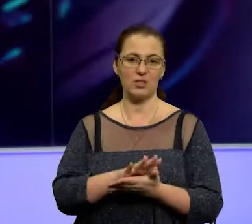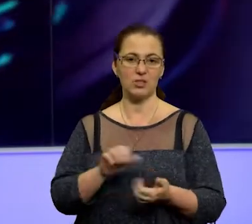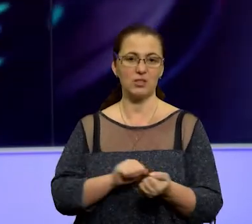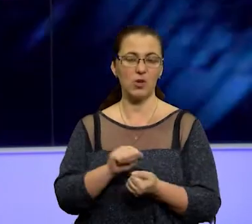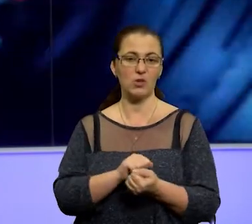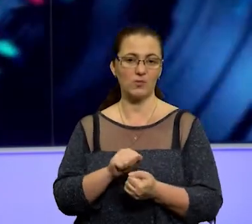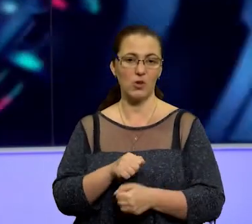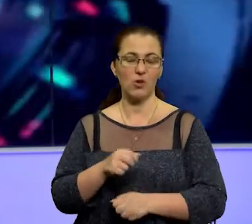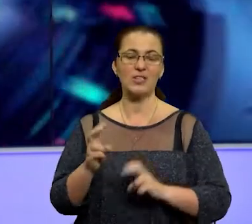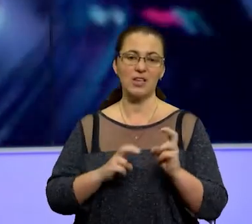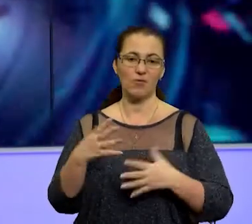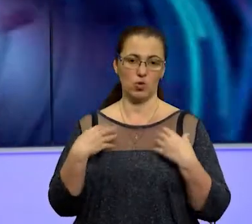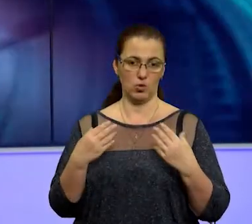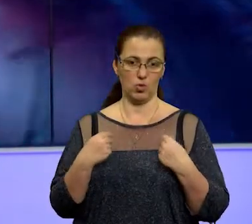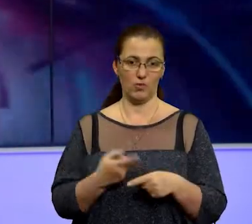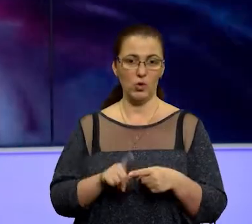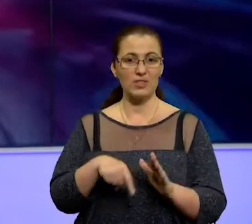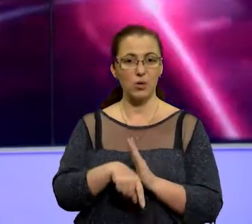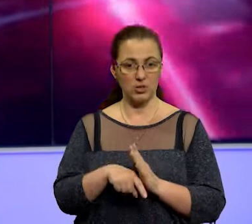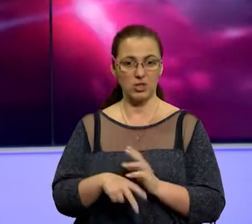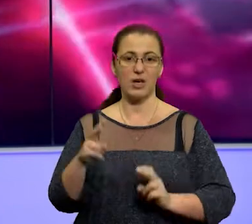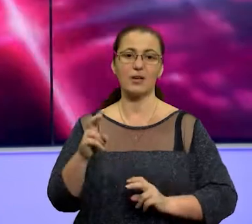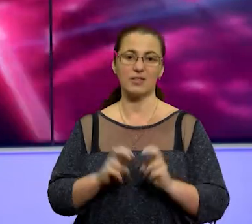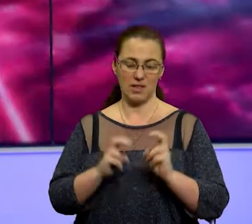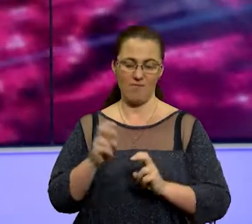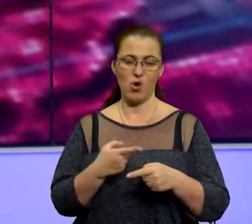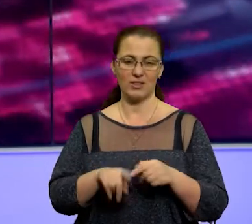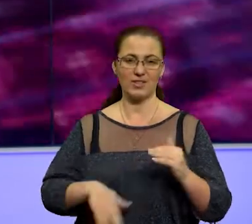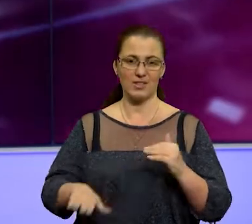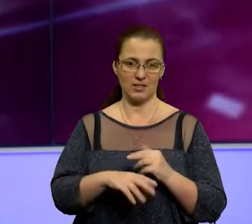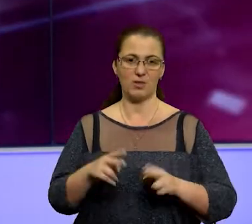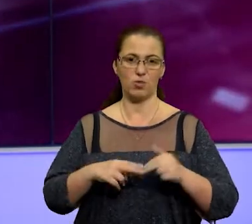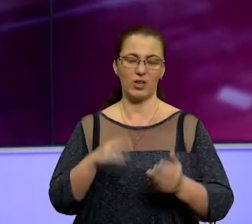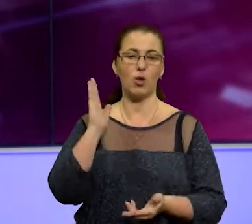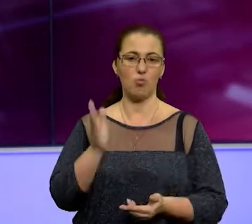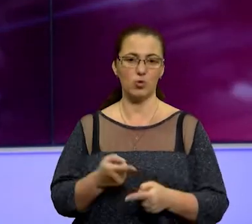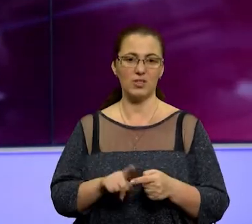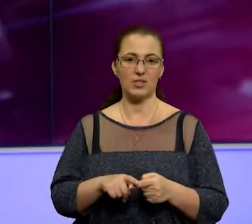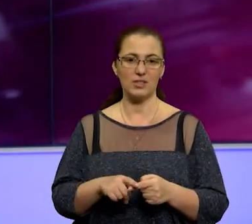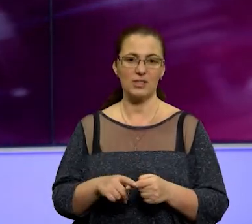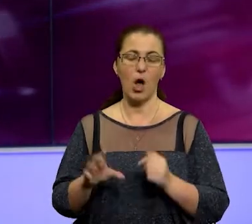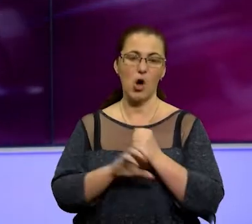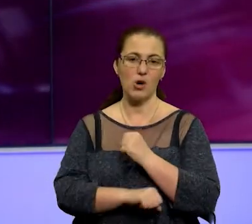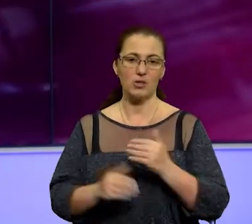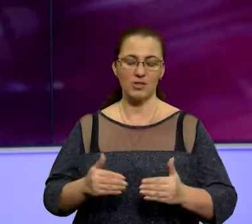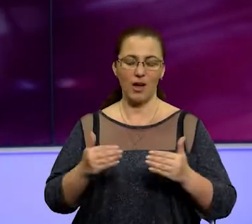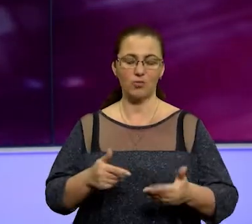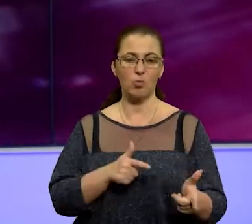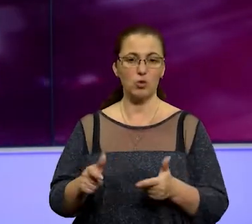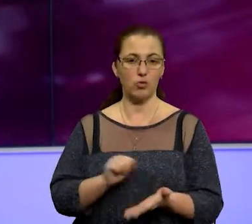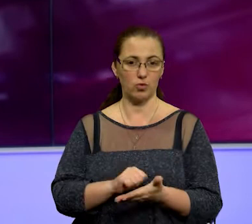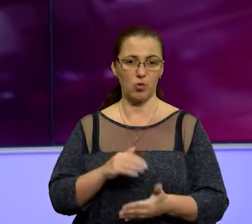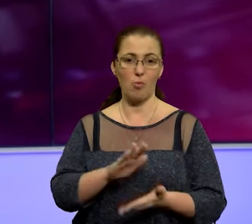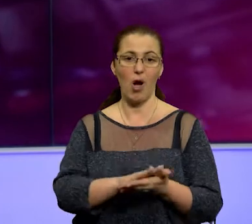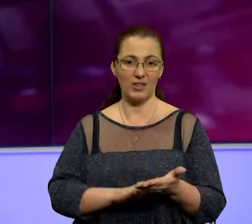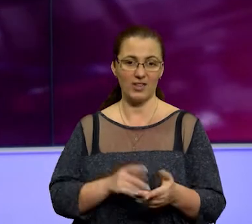вулиці Пластовій у Львові. І це означає, що завод на цій ділянці таки спорудять. Це останній етап у підготовці документів. Далі цей